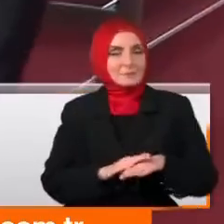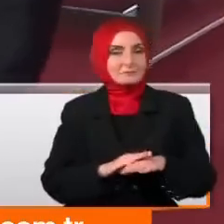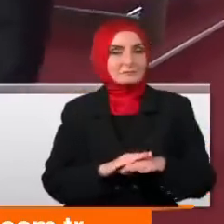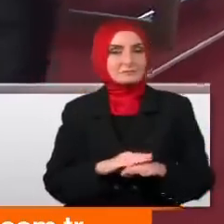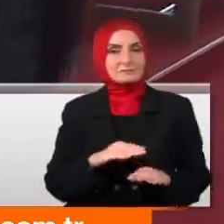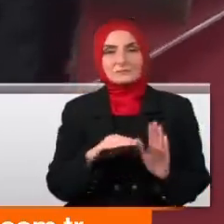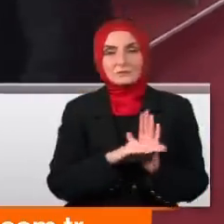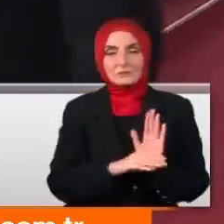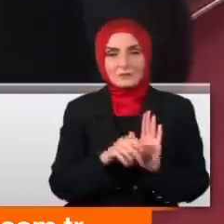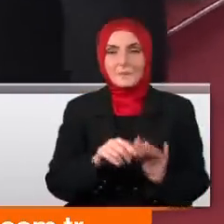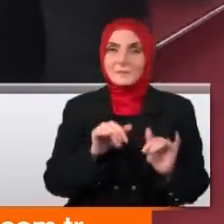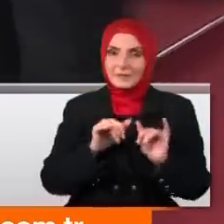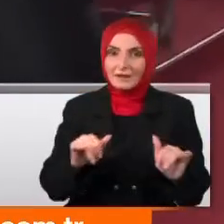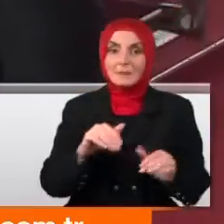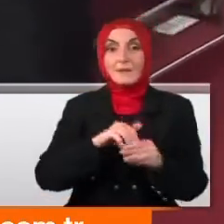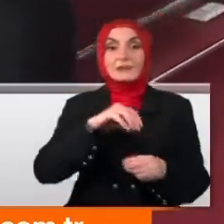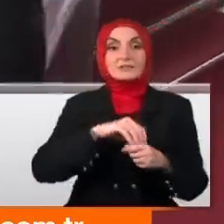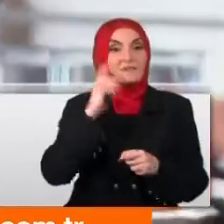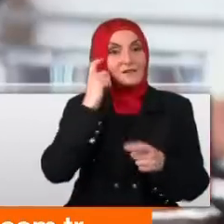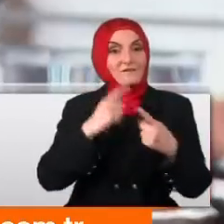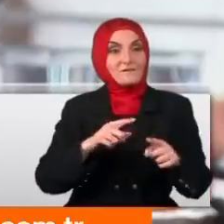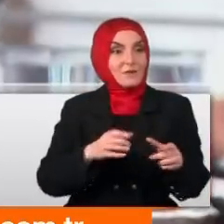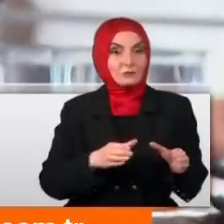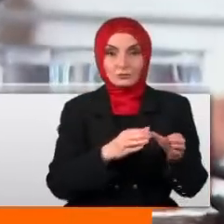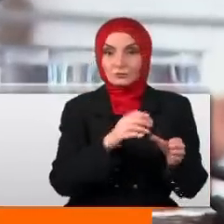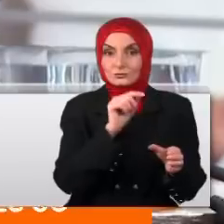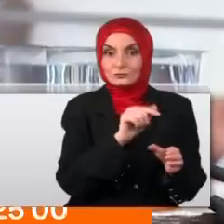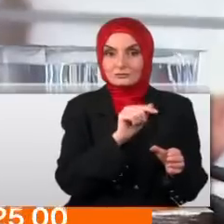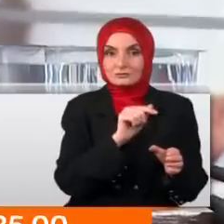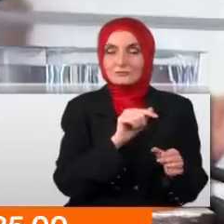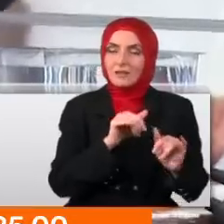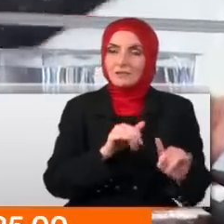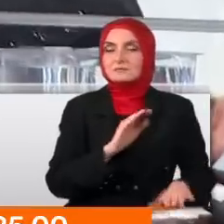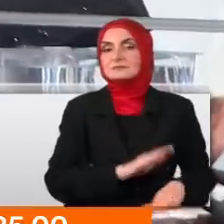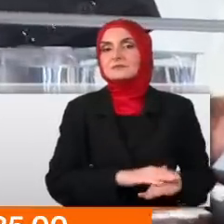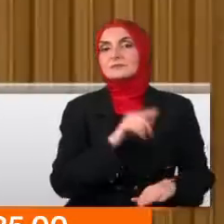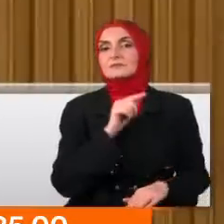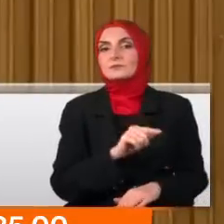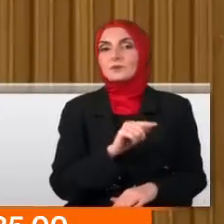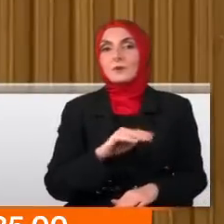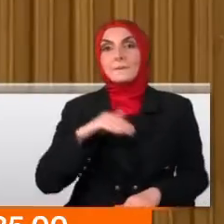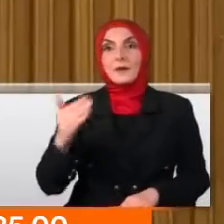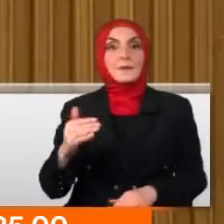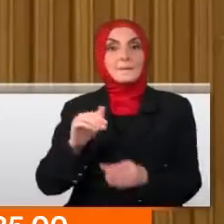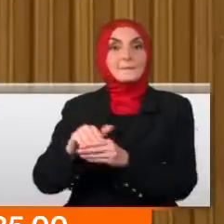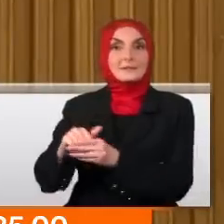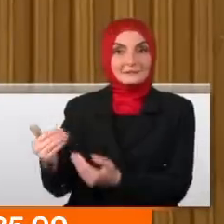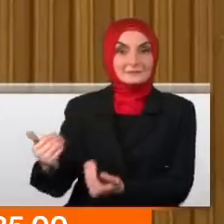uygulamaya çalışıyor şimdi de genel başkanlık koltuğunu kaybetmemek için başka partilerin desteğini oynuyor